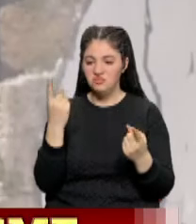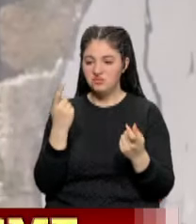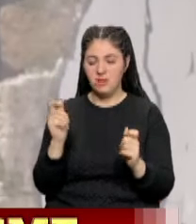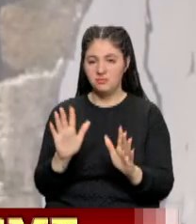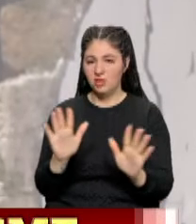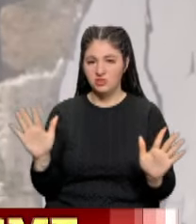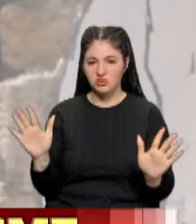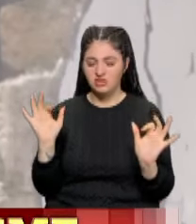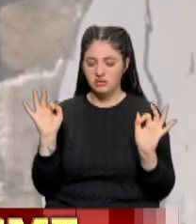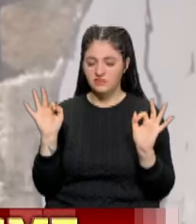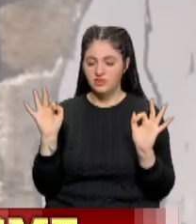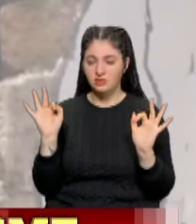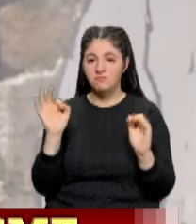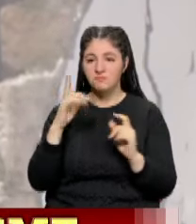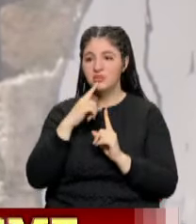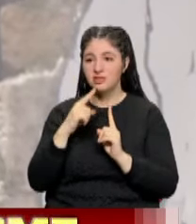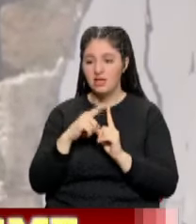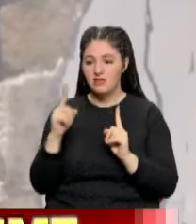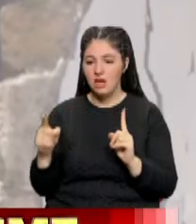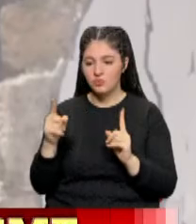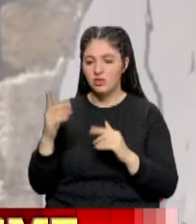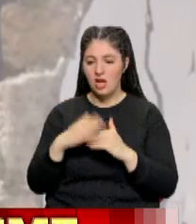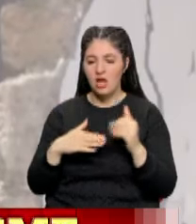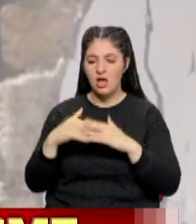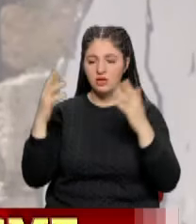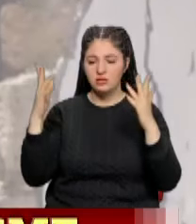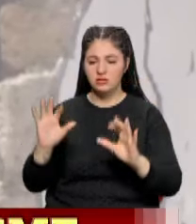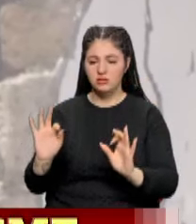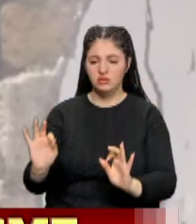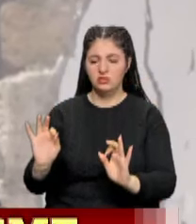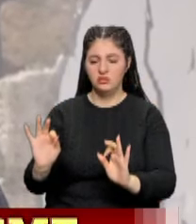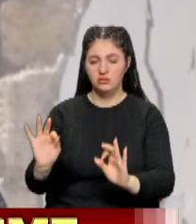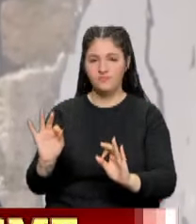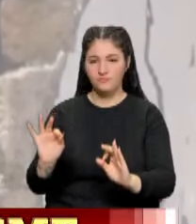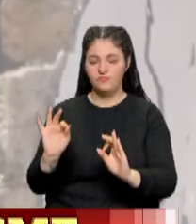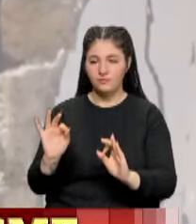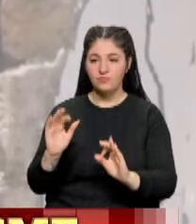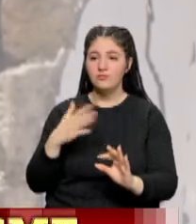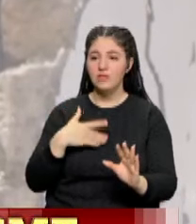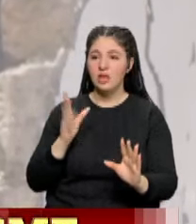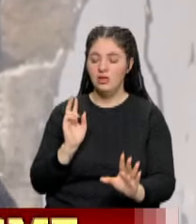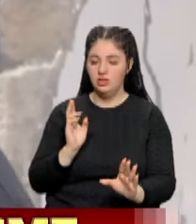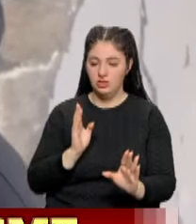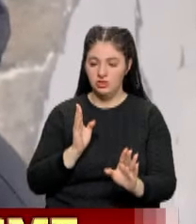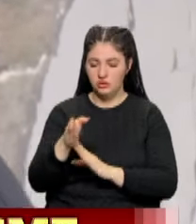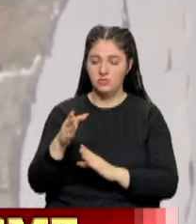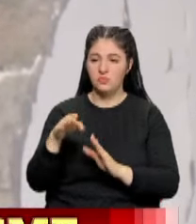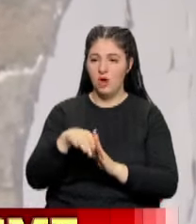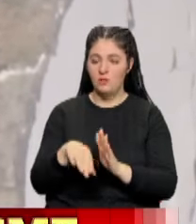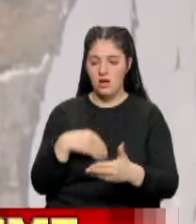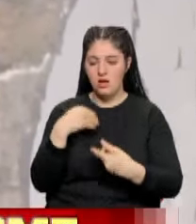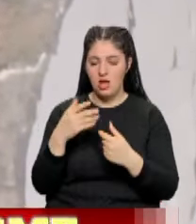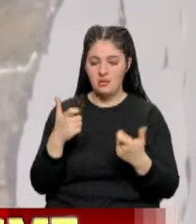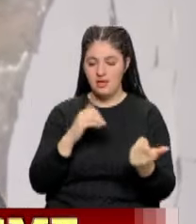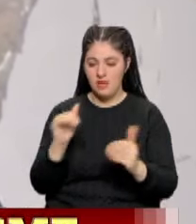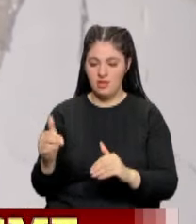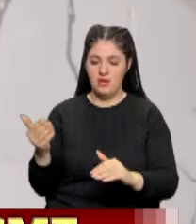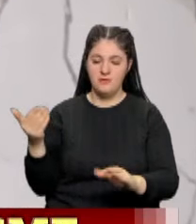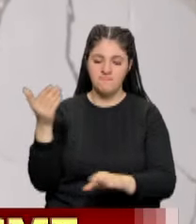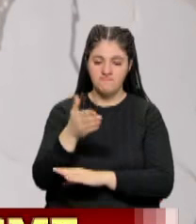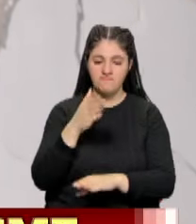şey yapılmamış durumda. Bir yıldır burada enkazlar duruyor. Bir yıldır ben her çıktığım programda Hatay'a geldikten